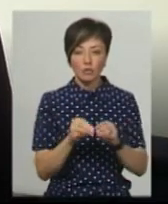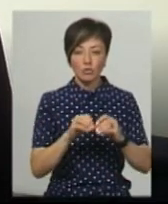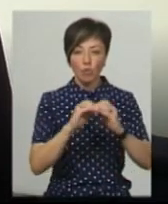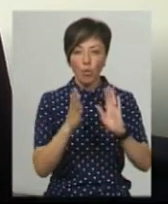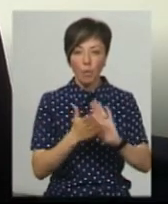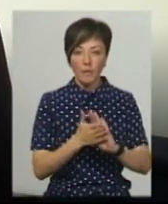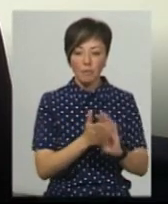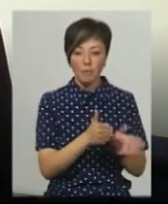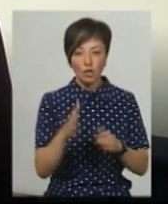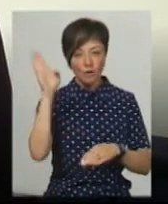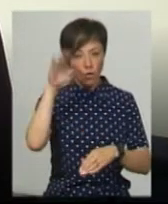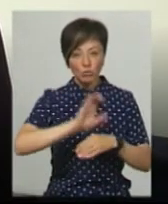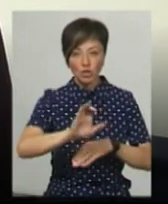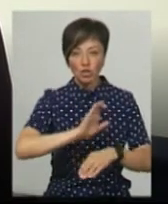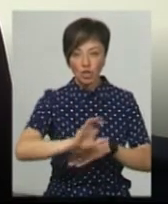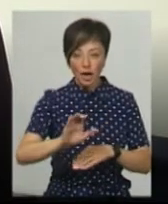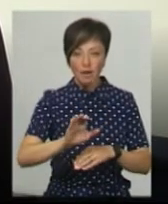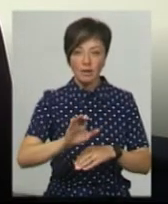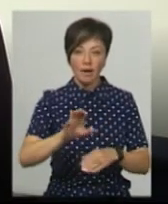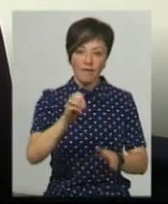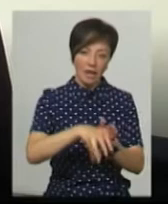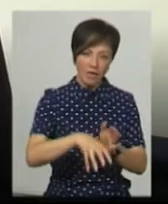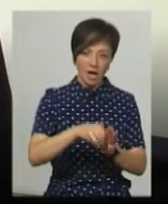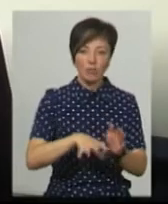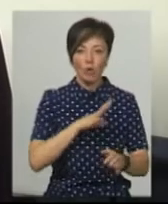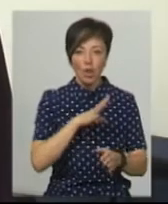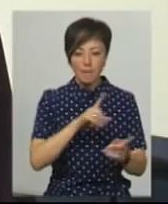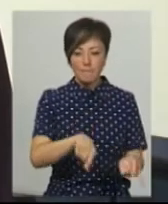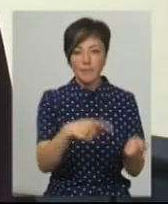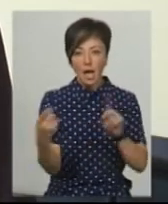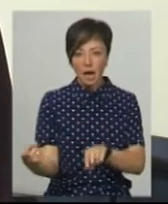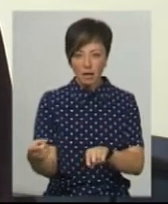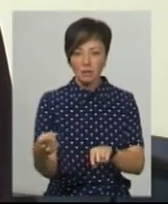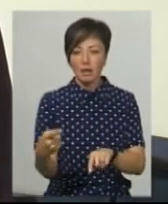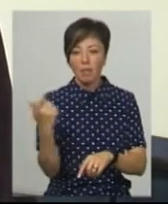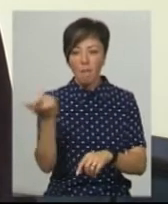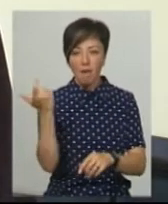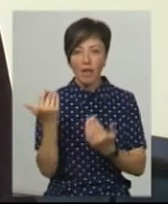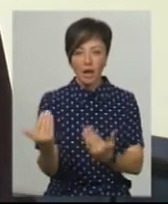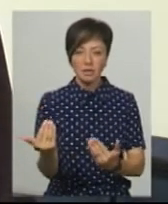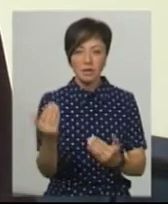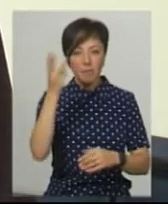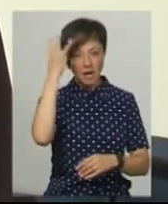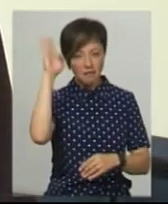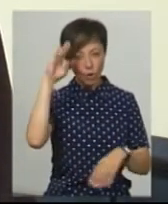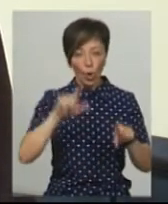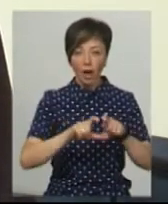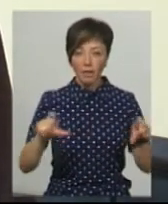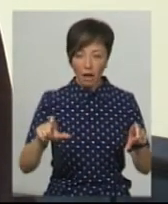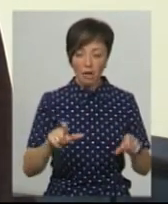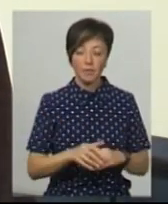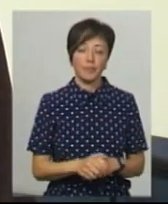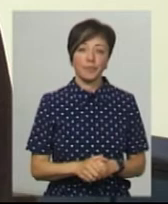комплексом мереж водопостачання, водовідведення була передана баланс комунального підприємства «Хмельницькводоканал»